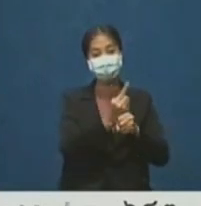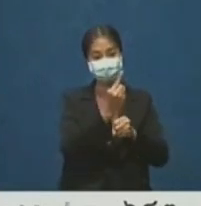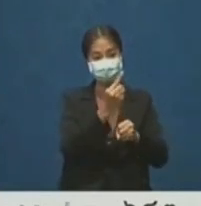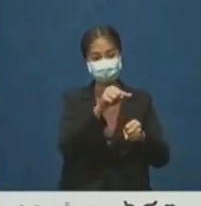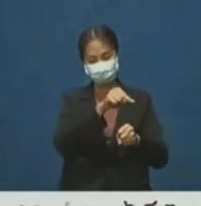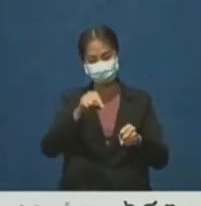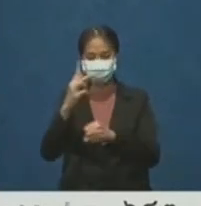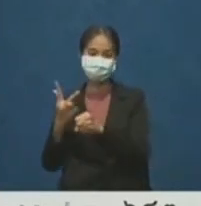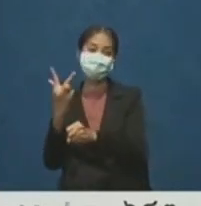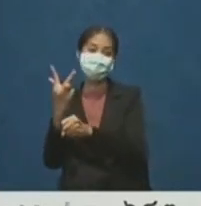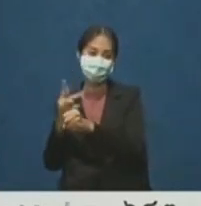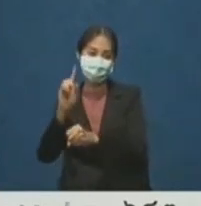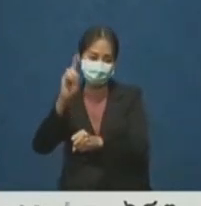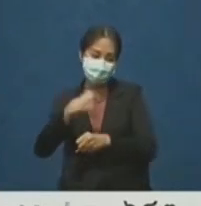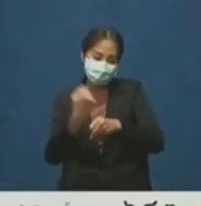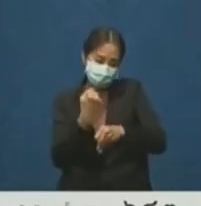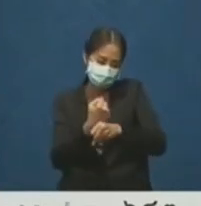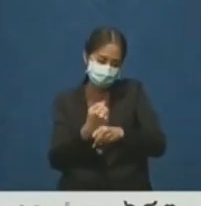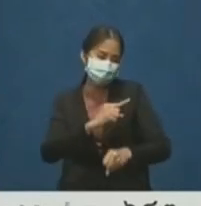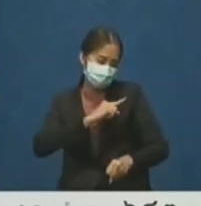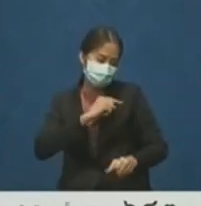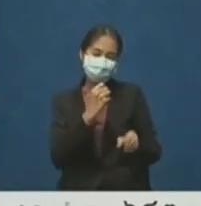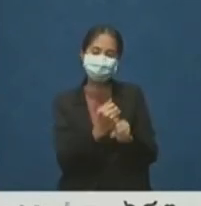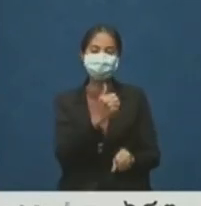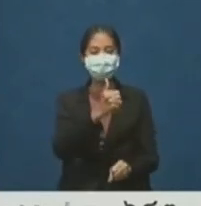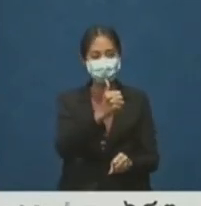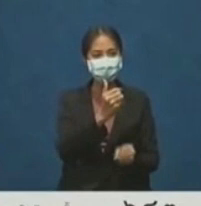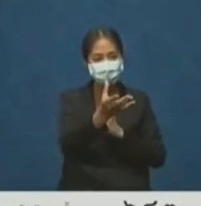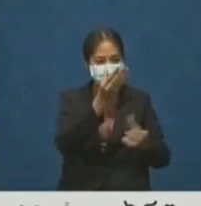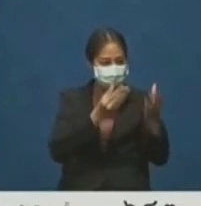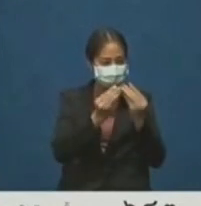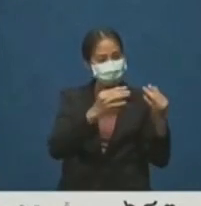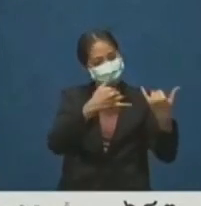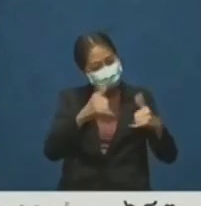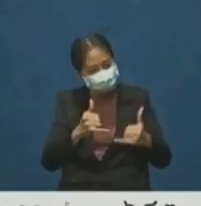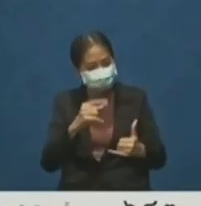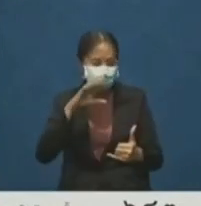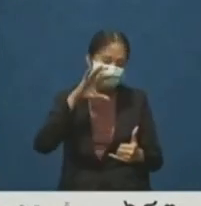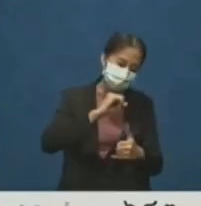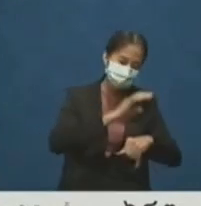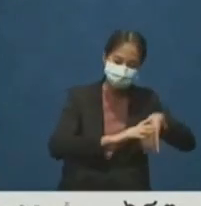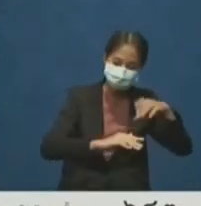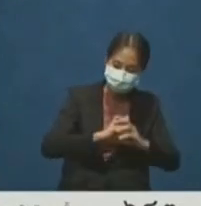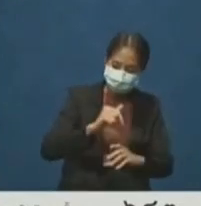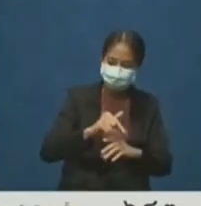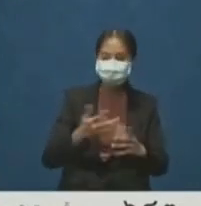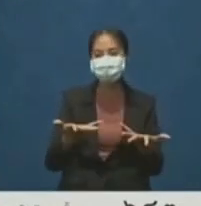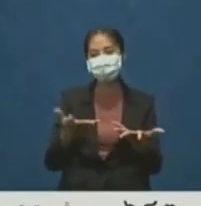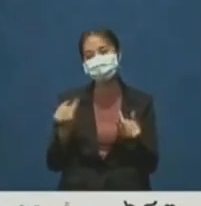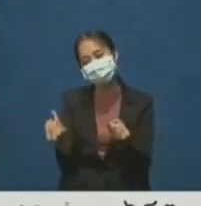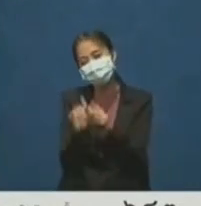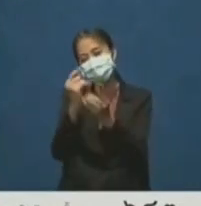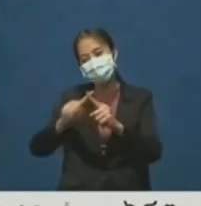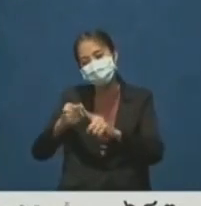เกิน1ปีจนถึง3ปีต้องฝึกฝนให้ช่วยเหลือตนเองได้มากขึ้นเรียนรู้ผ่านการเล่นการสังเกตและการมีปฏิสัม